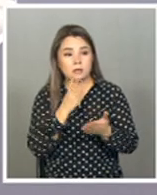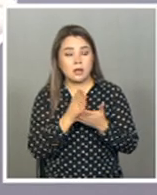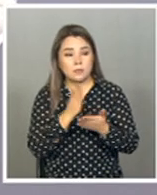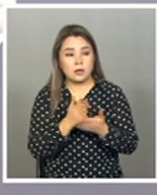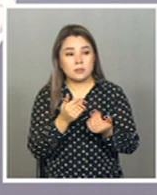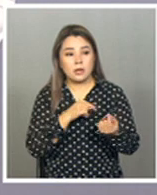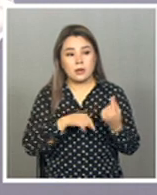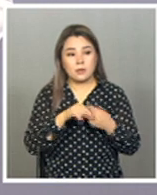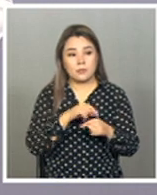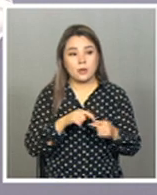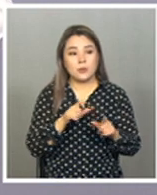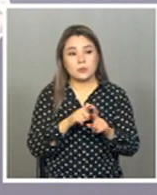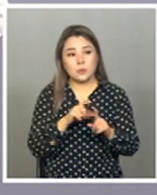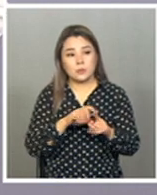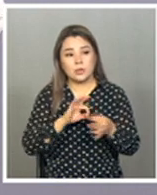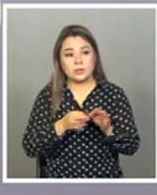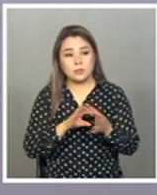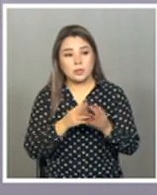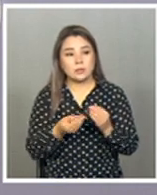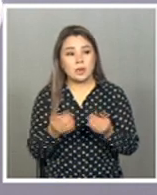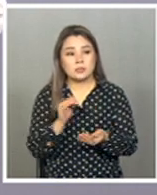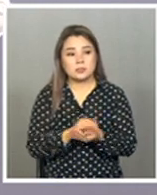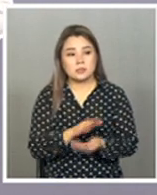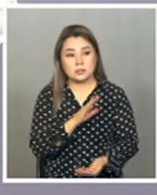кәсіби сөздермен таныстыңыз.